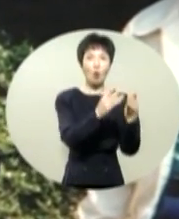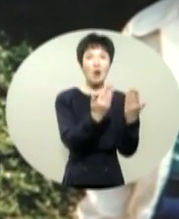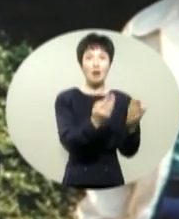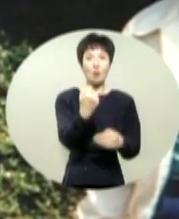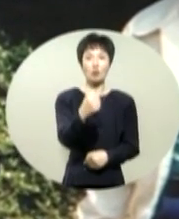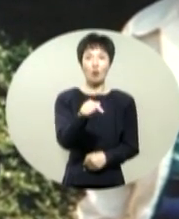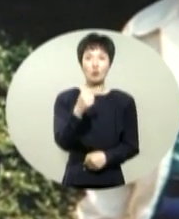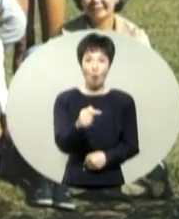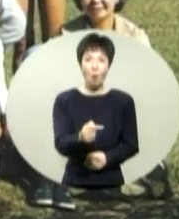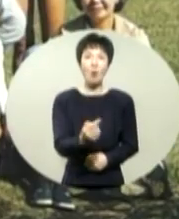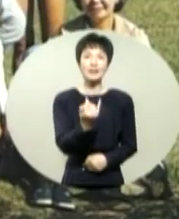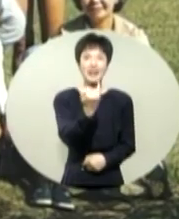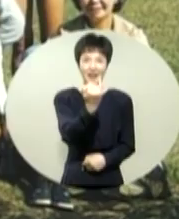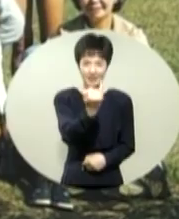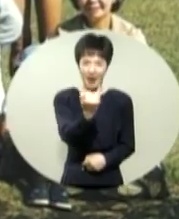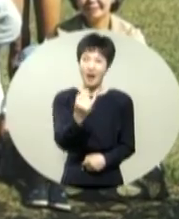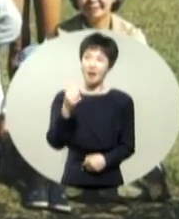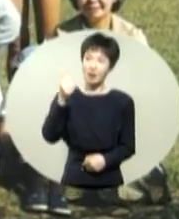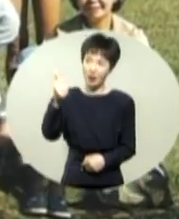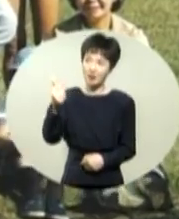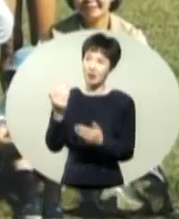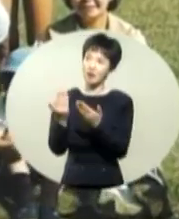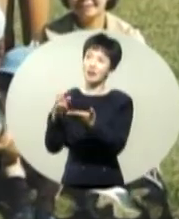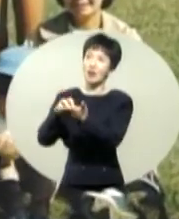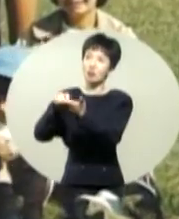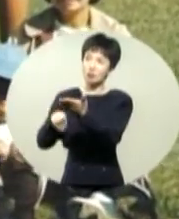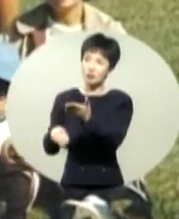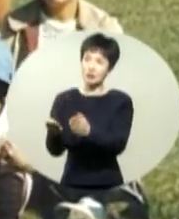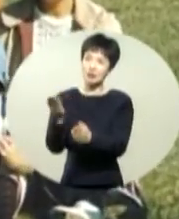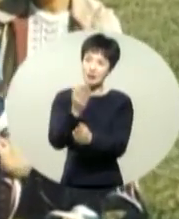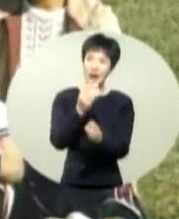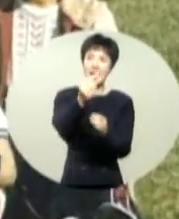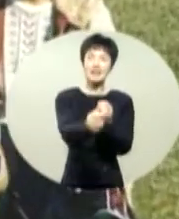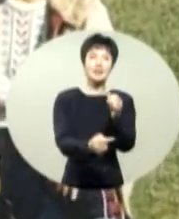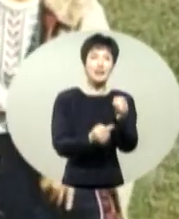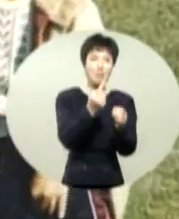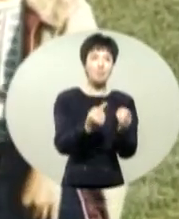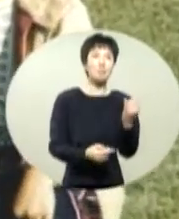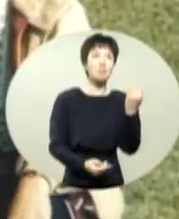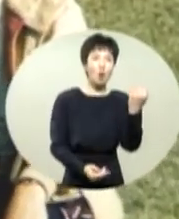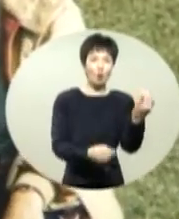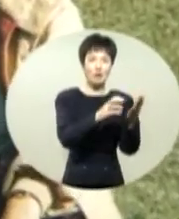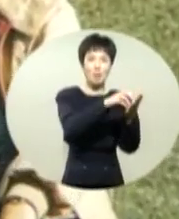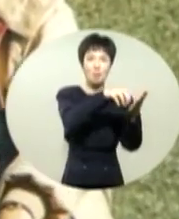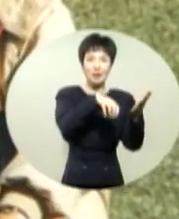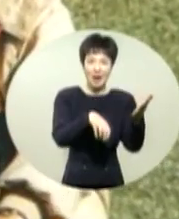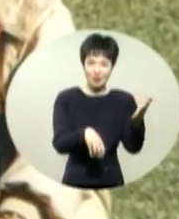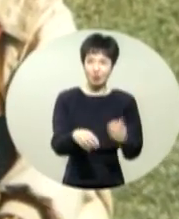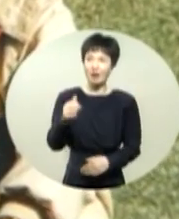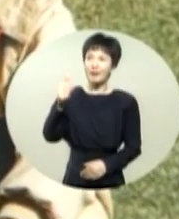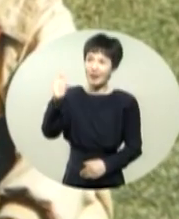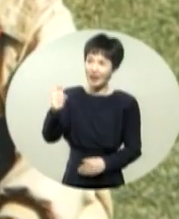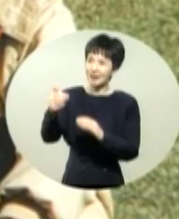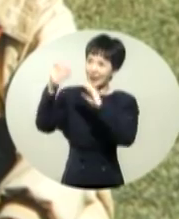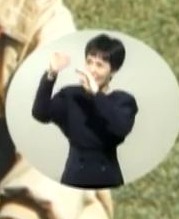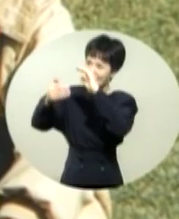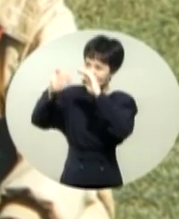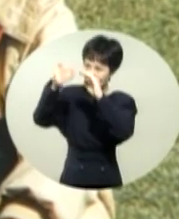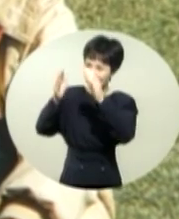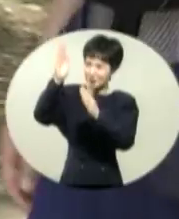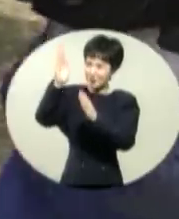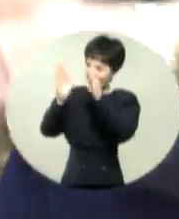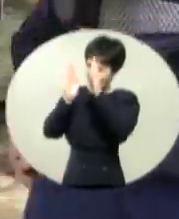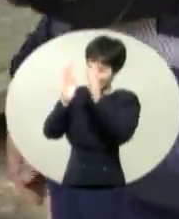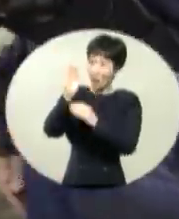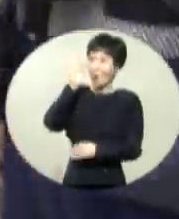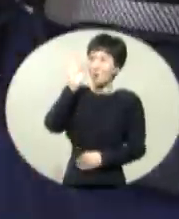でした。高柳さんが退職して1年後、美代子さんも退職。高柳さんが生き生きと写真に取り組む姿